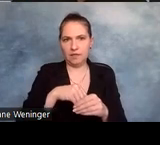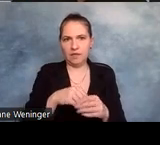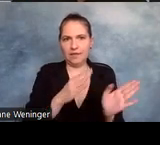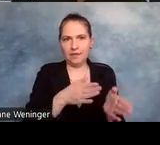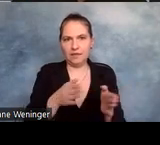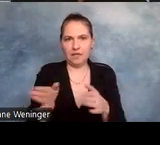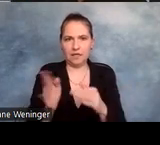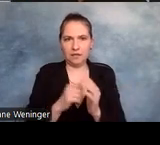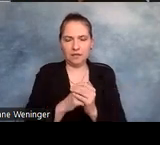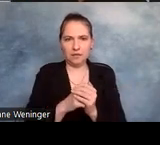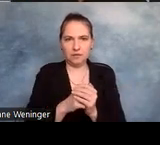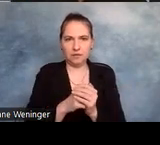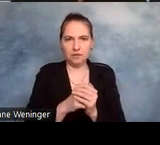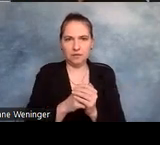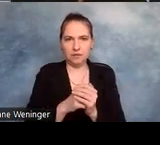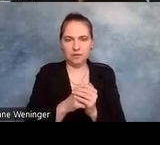weg.